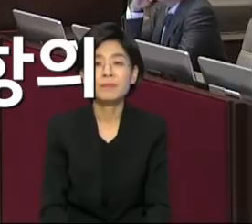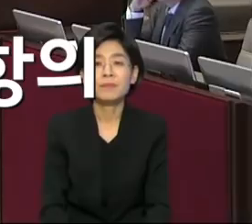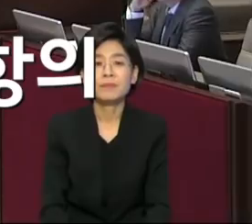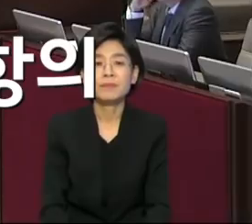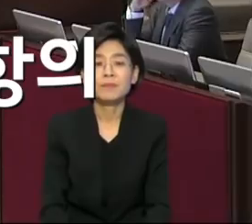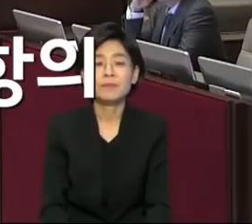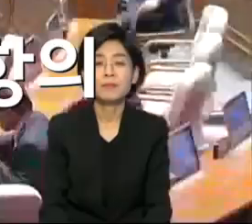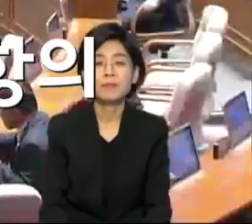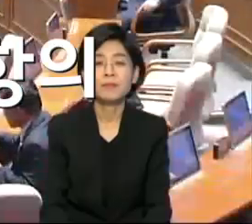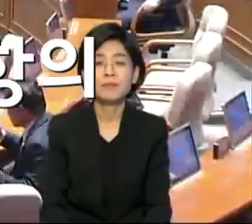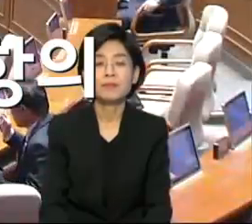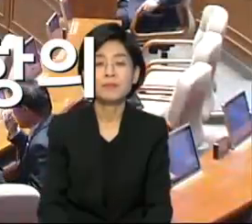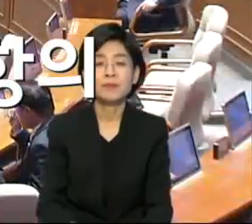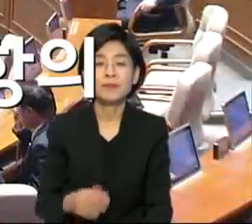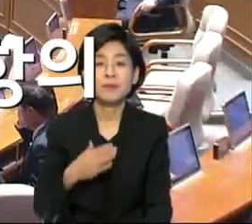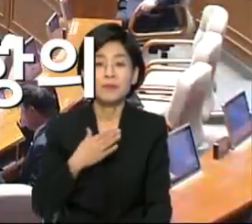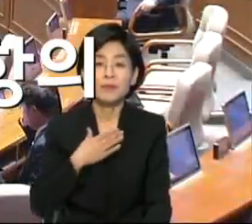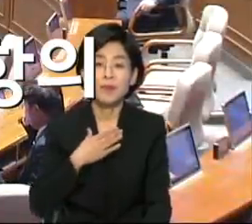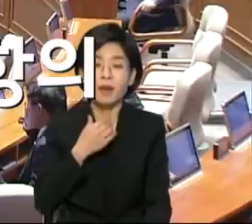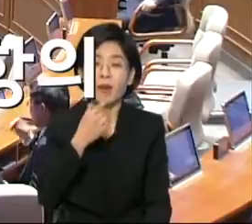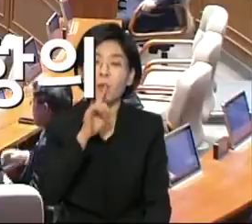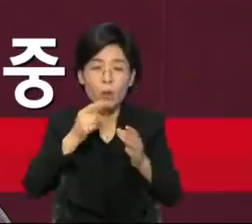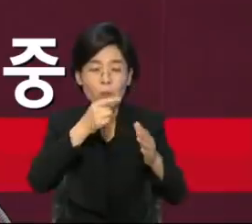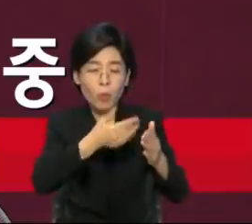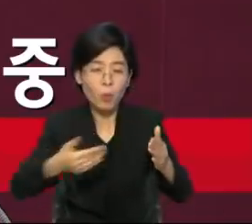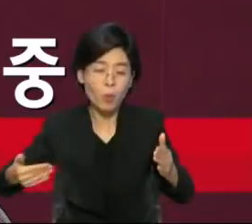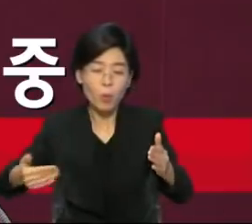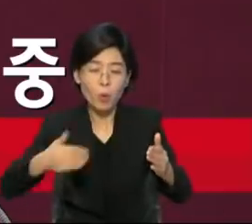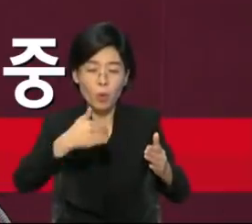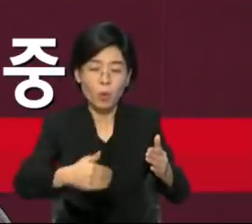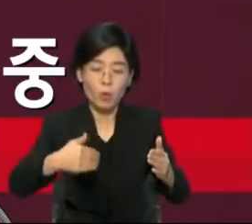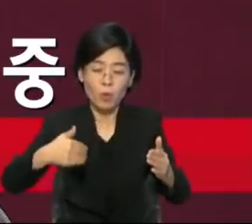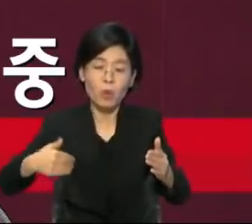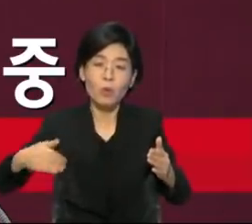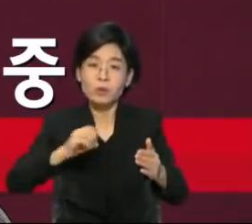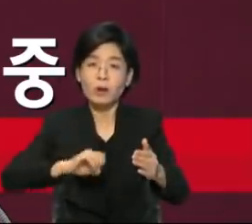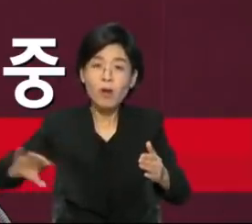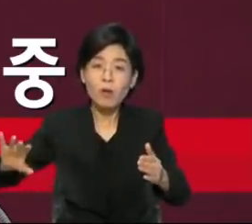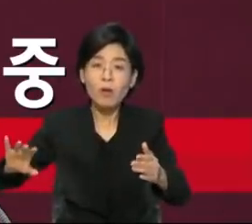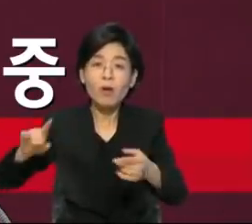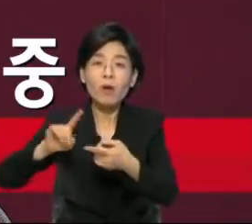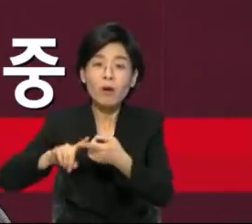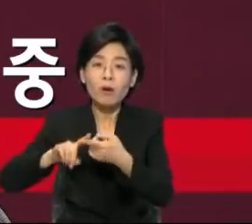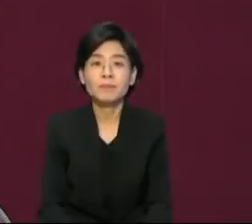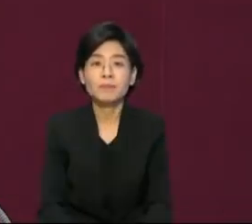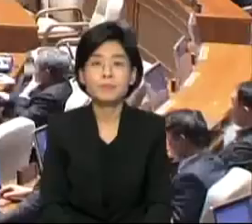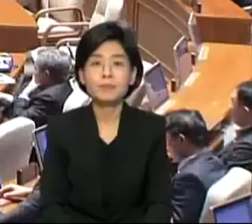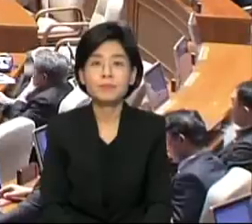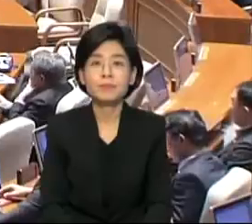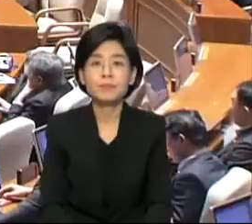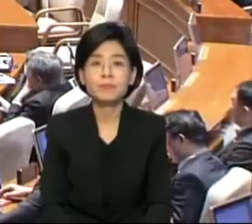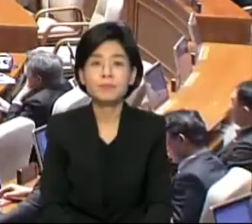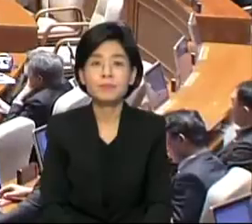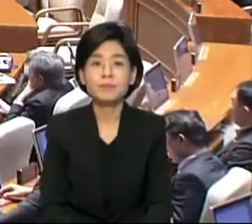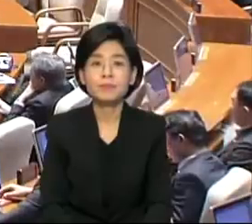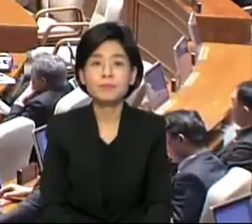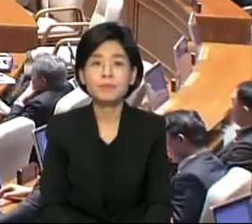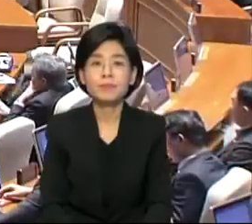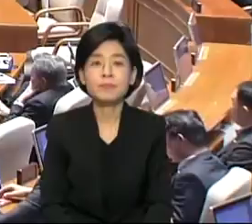싶은 말도 못하는 이런 의회입니까? 좌파 포로 정권이라는